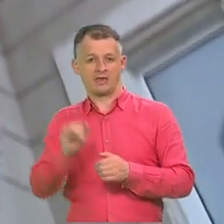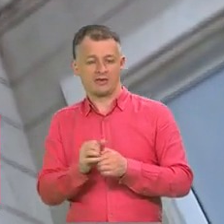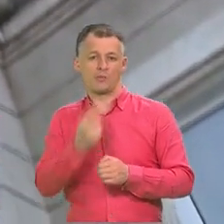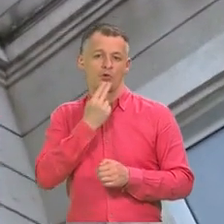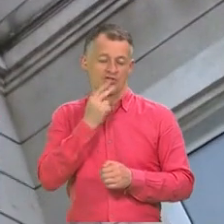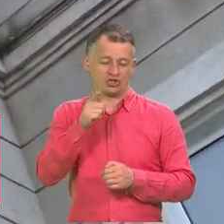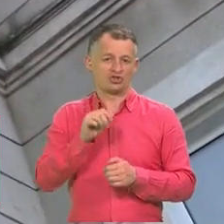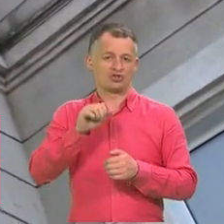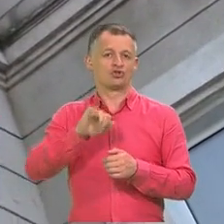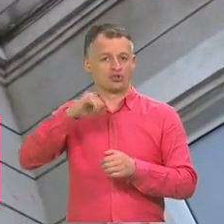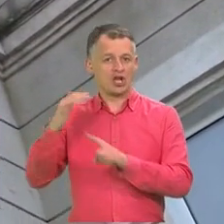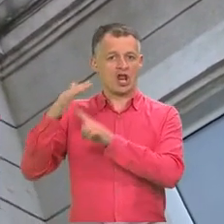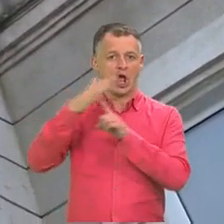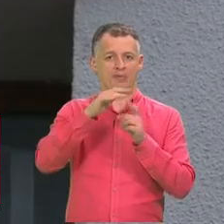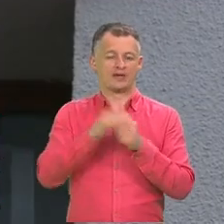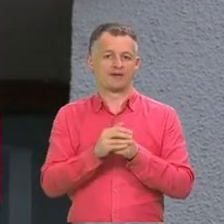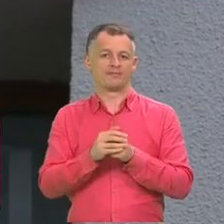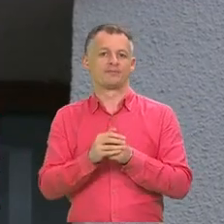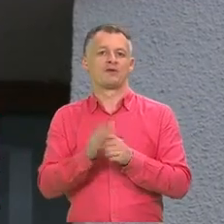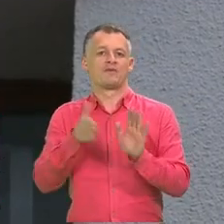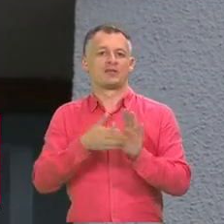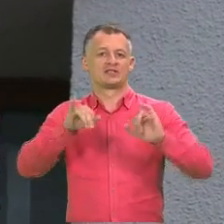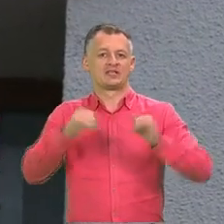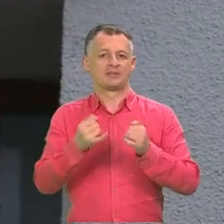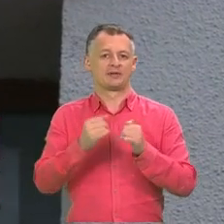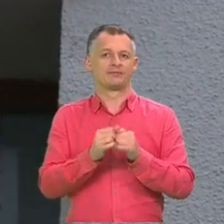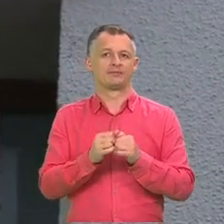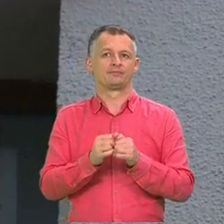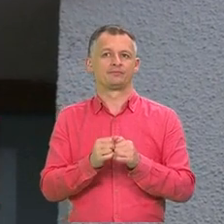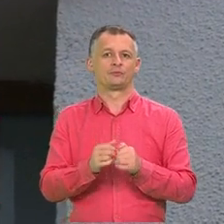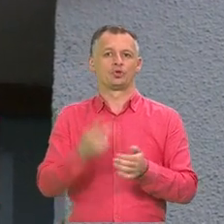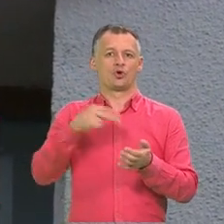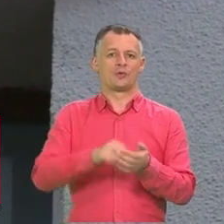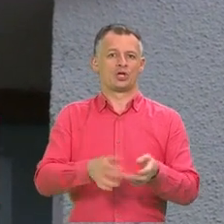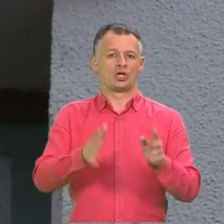inclusiv elicoptere smurt. Potrivit DNA, faptele s-ar fi petrecut în perioada